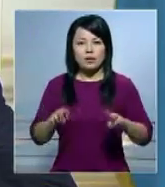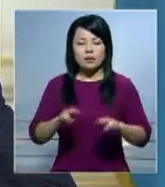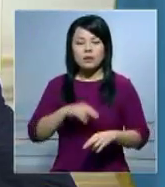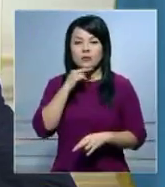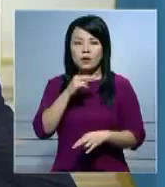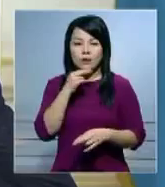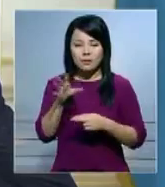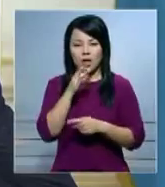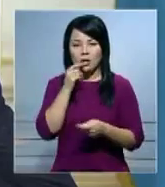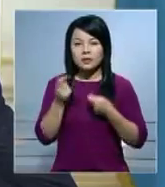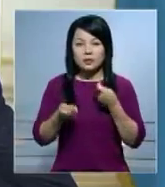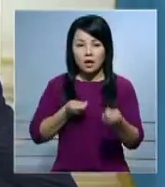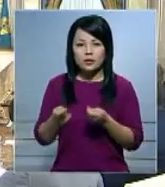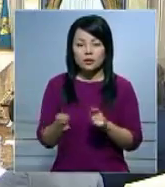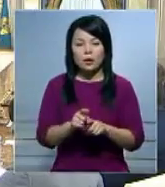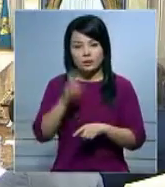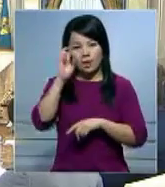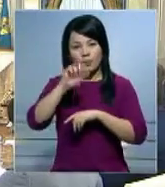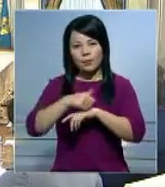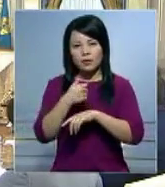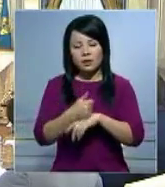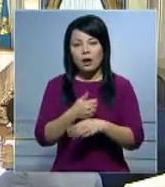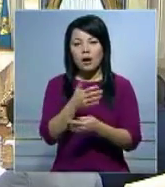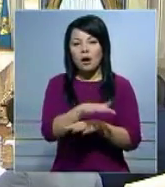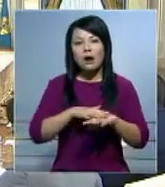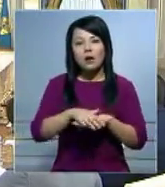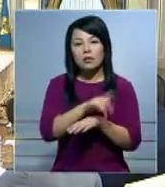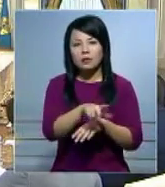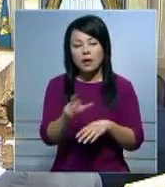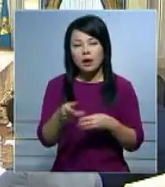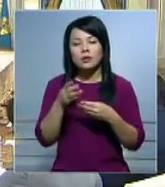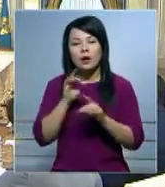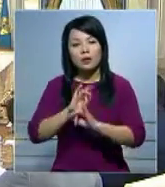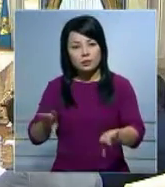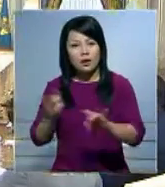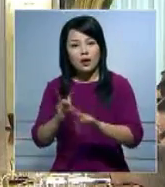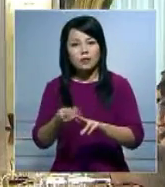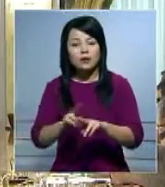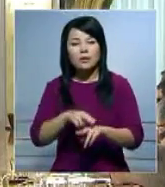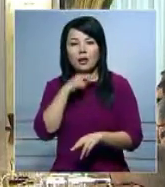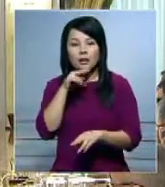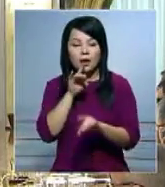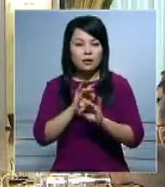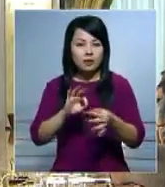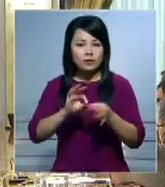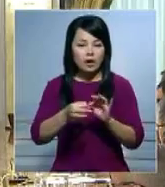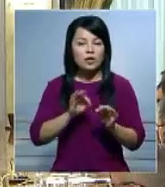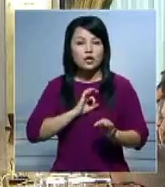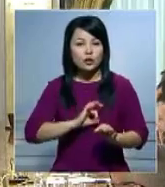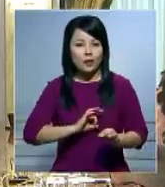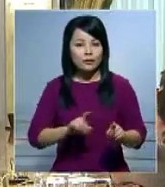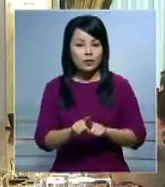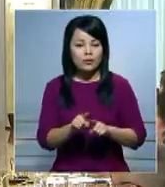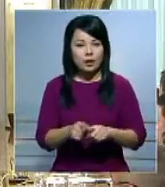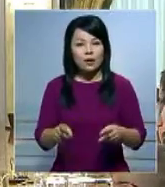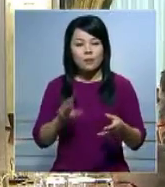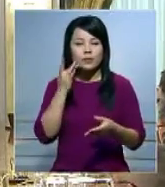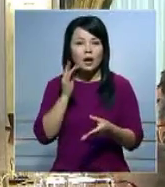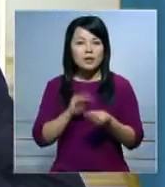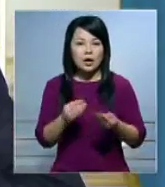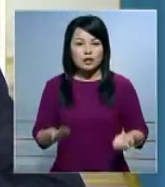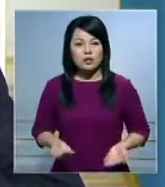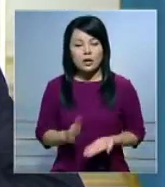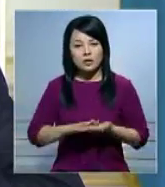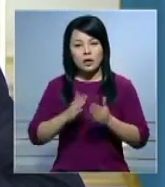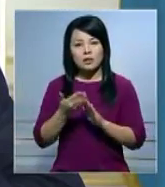айтты. Бұл ретте мемлекет басшысы халыққа түсіндіру жұмыстары көңіл көншітпейтін тілге тиек ете келе, шедеуніктерге қалыптасқан жағдайды